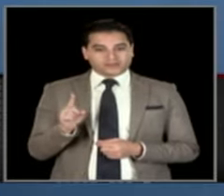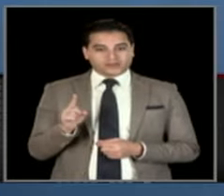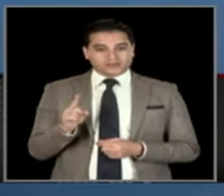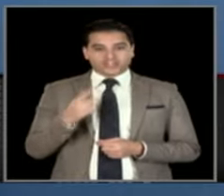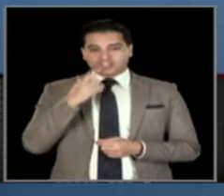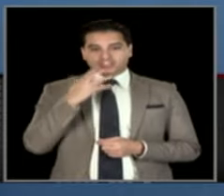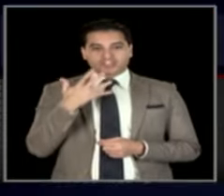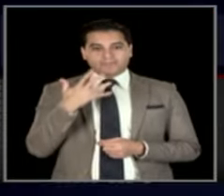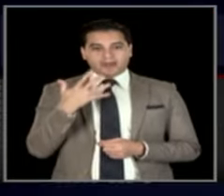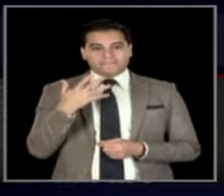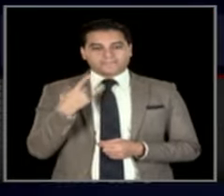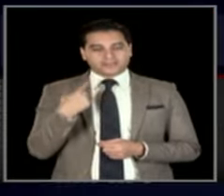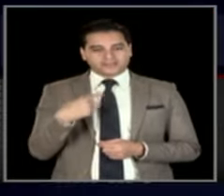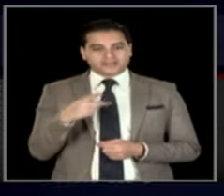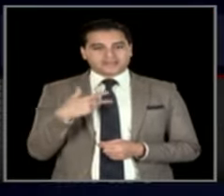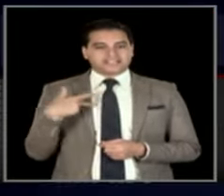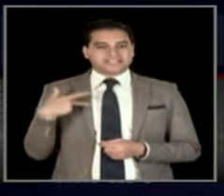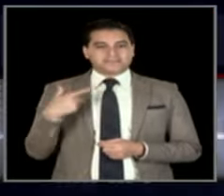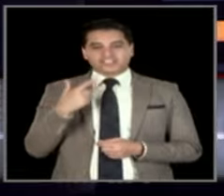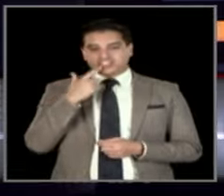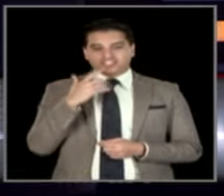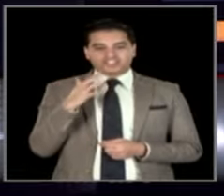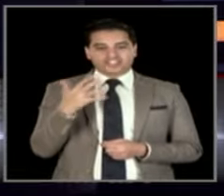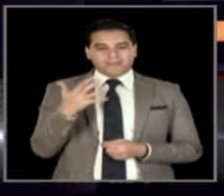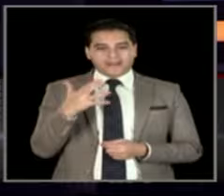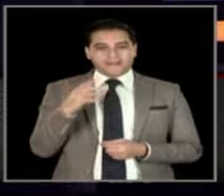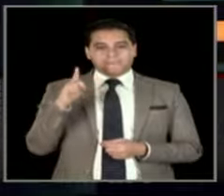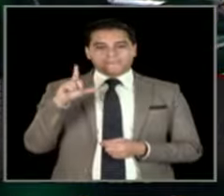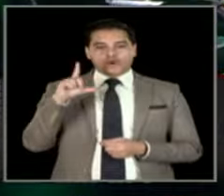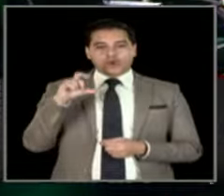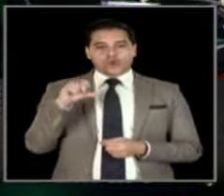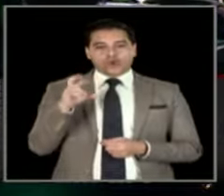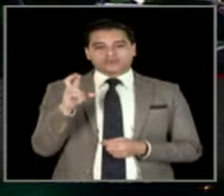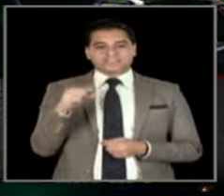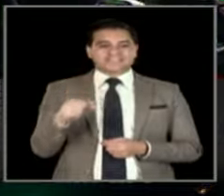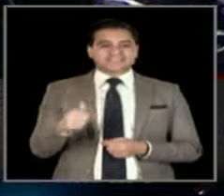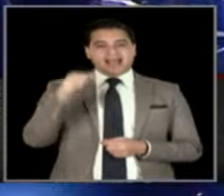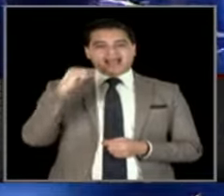شباب بولزداد طبعاً الهدف الثاني. رب عليك يا عمر،